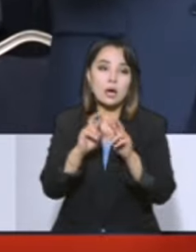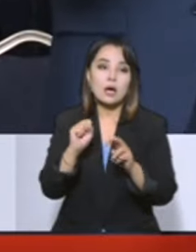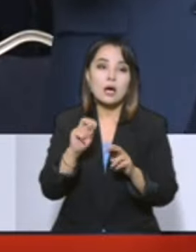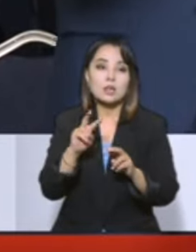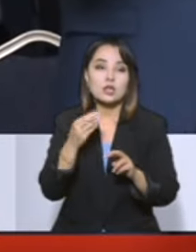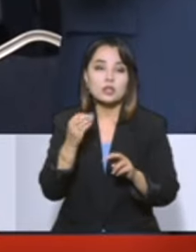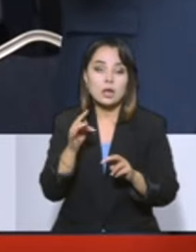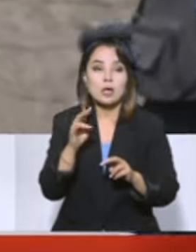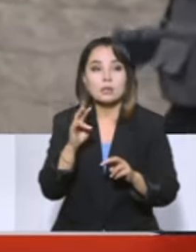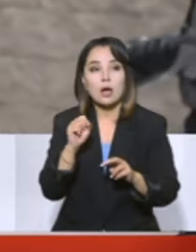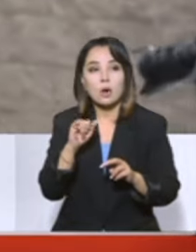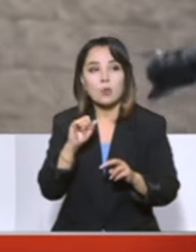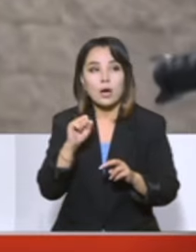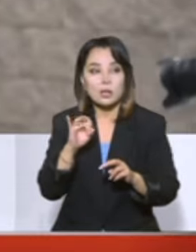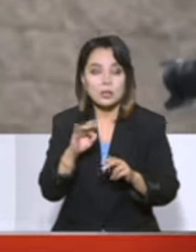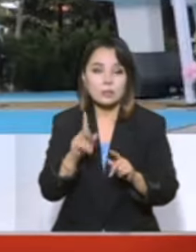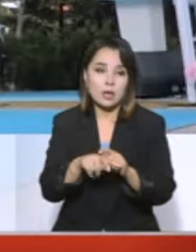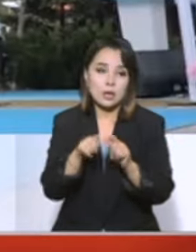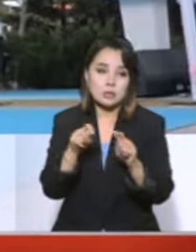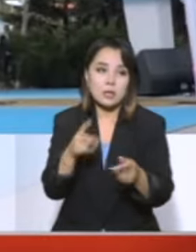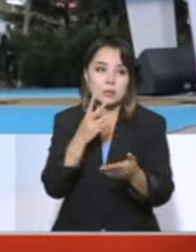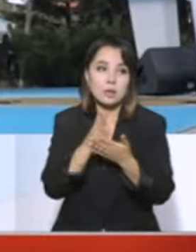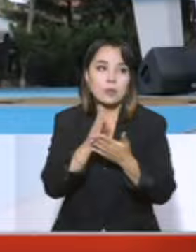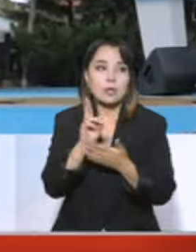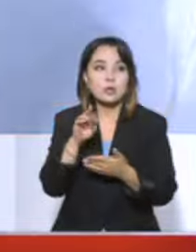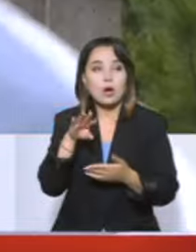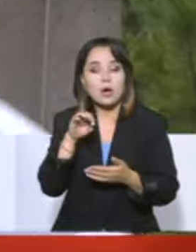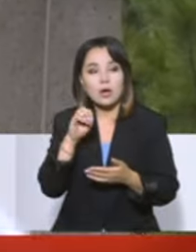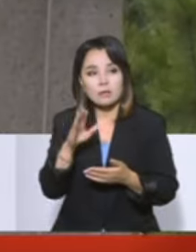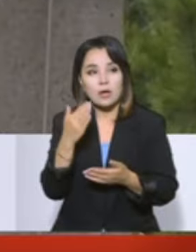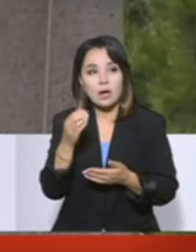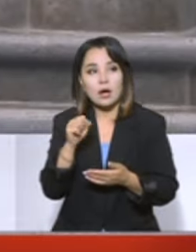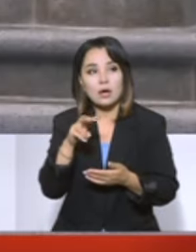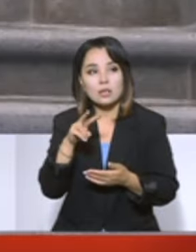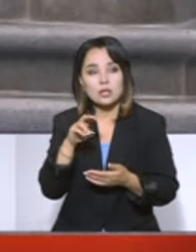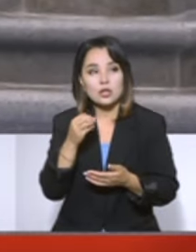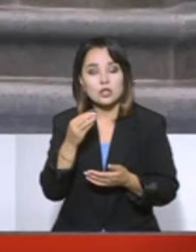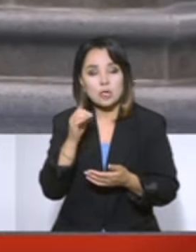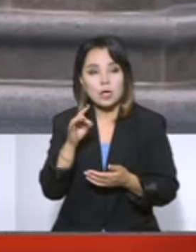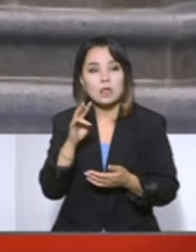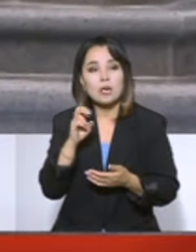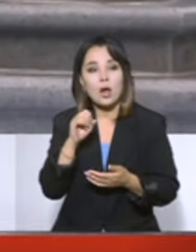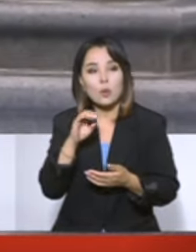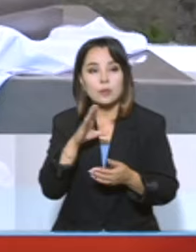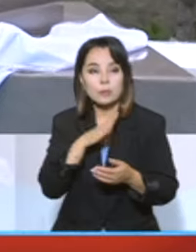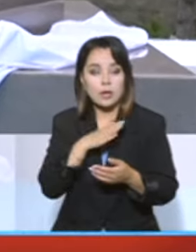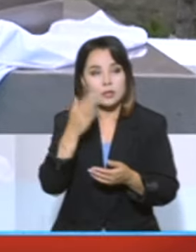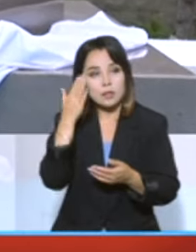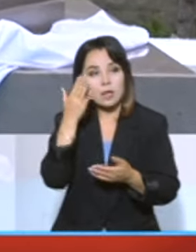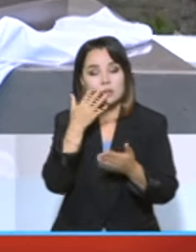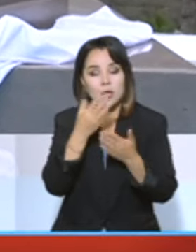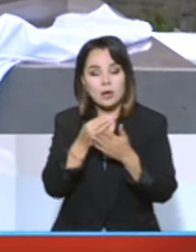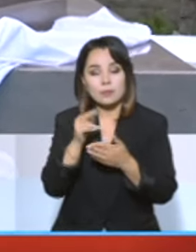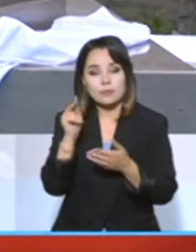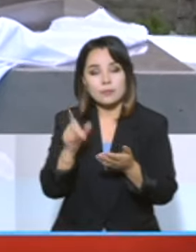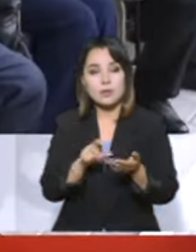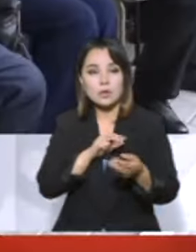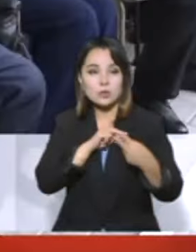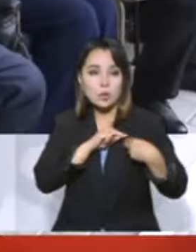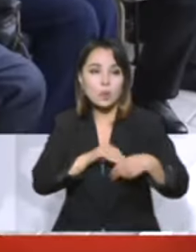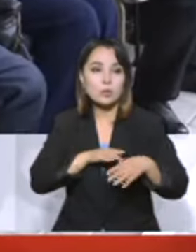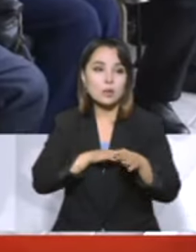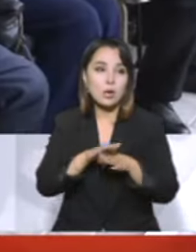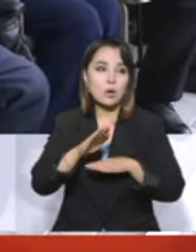Науаи ескерткішін салтанатты түрде ашты. Қасым Жомарт Тоқаев Әлішер Науаидың тарихта талантты мемлекет қайраткері, ғылым мен